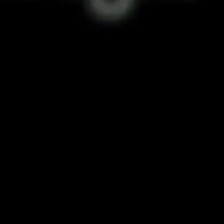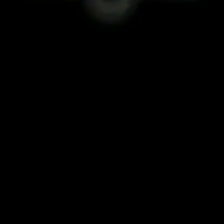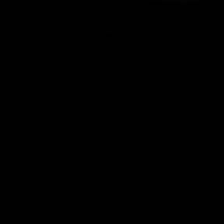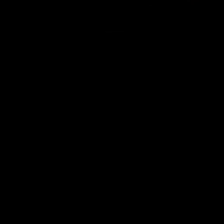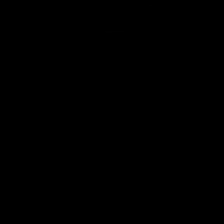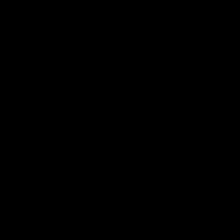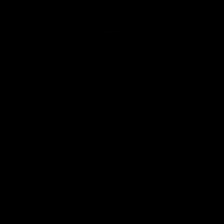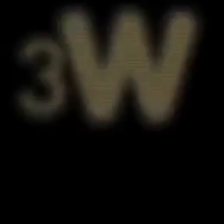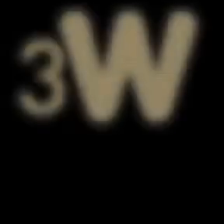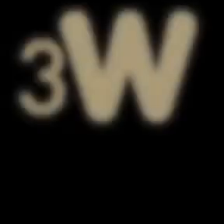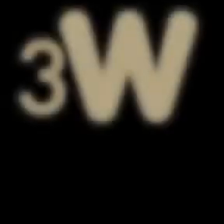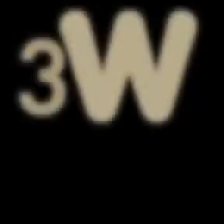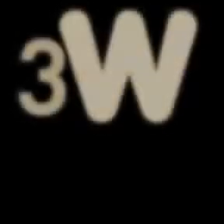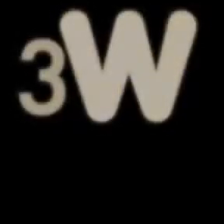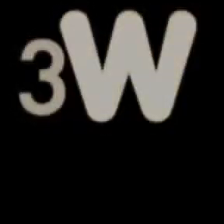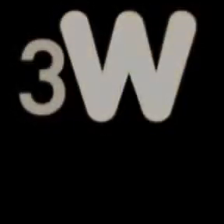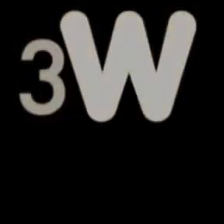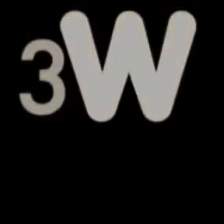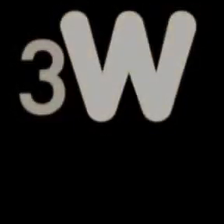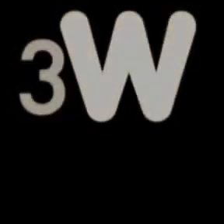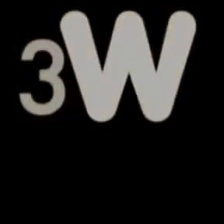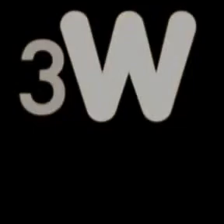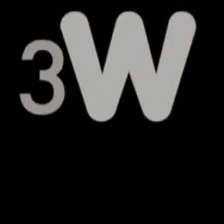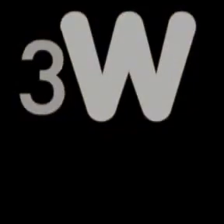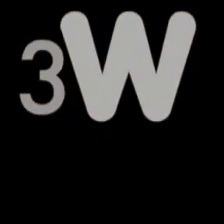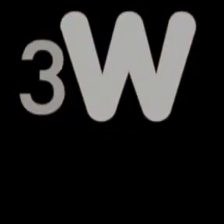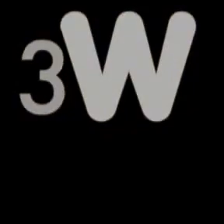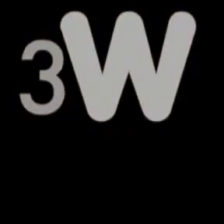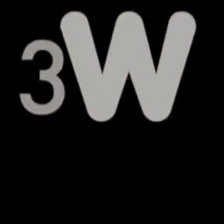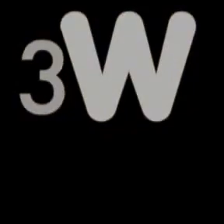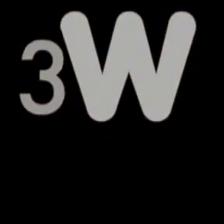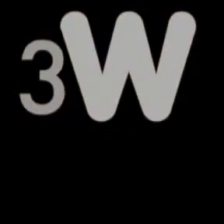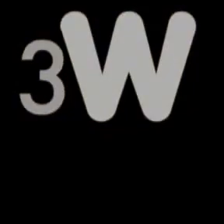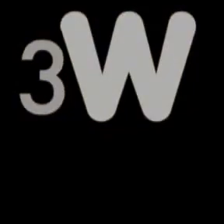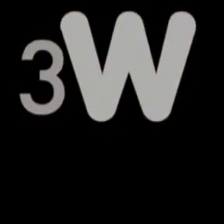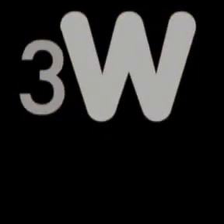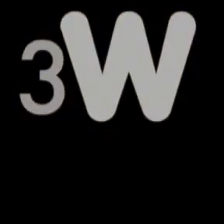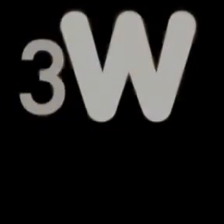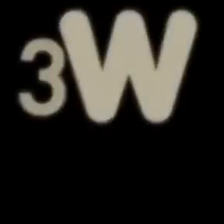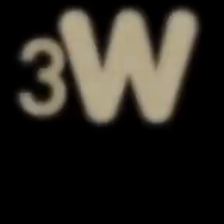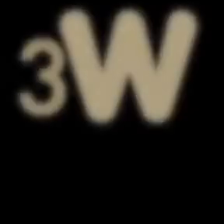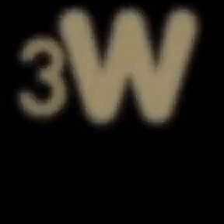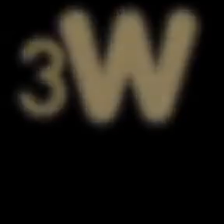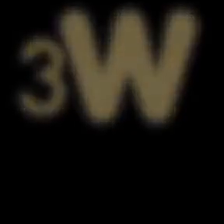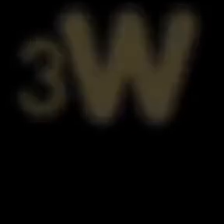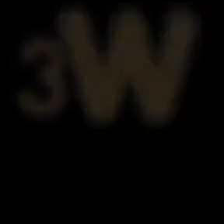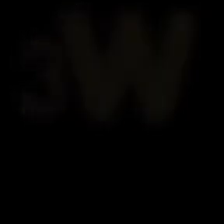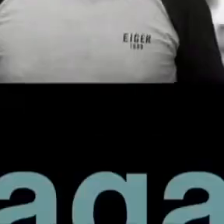Hari dengan tiga wajib, wajib iman, wajib amal.